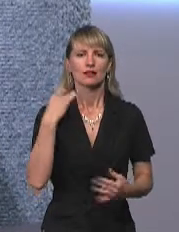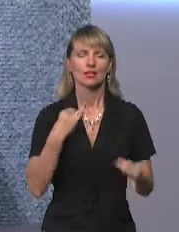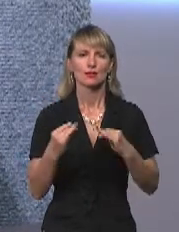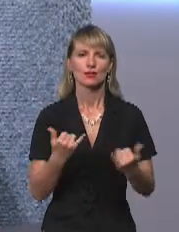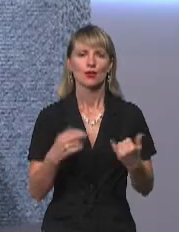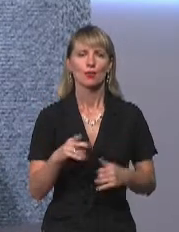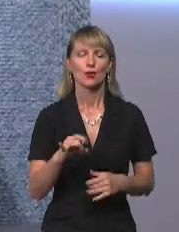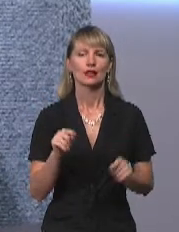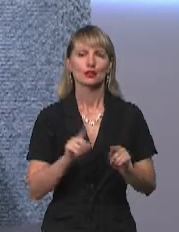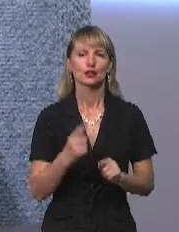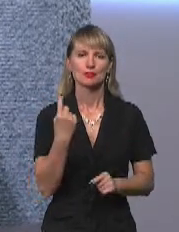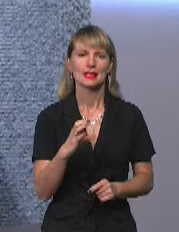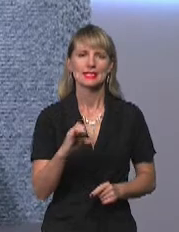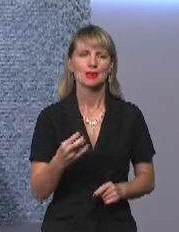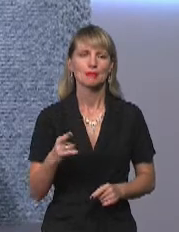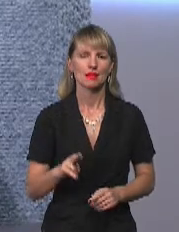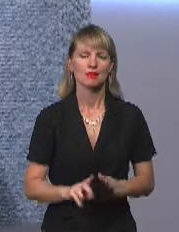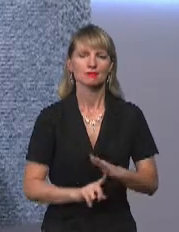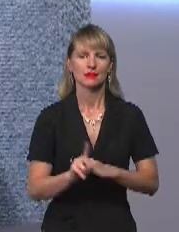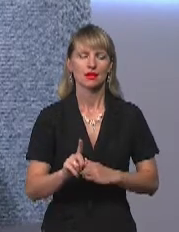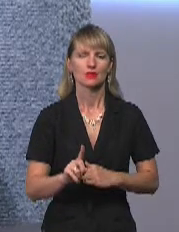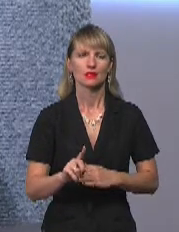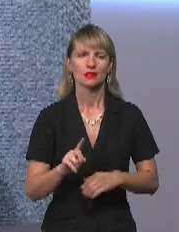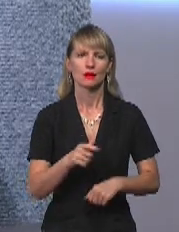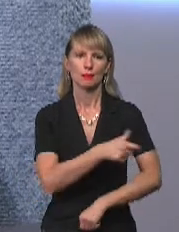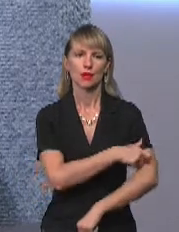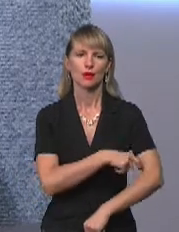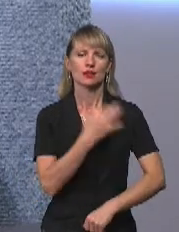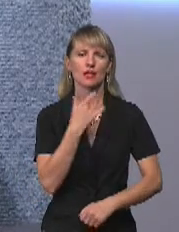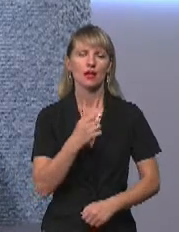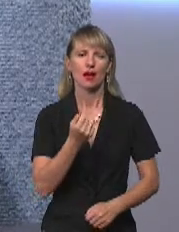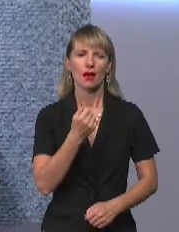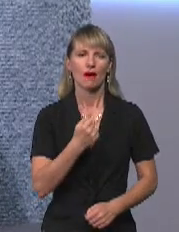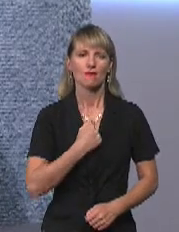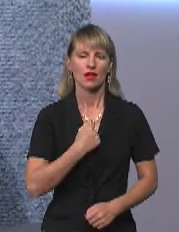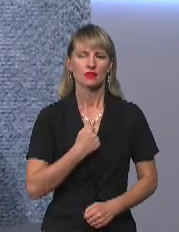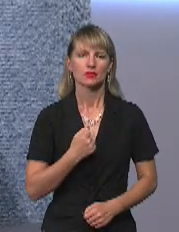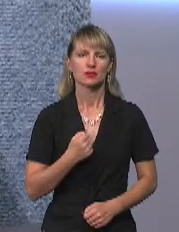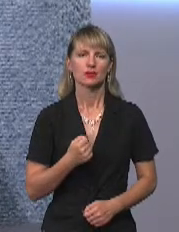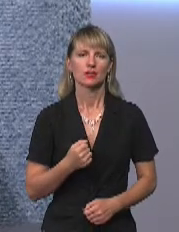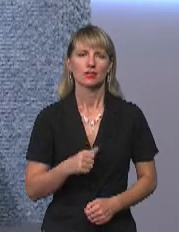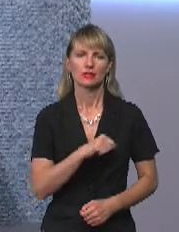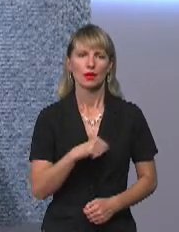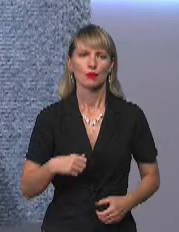ми сьогодні про те, що з 1 серпня ввели патрулі Національної гвардії по населеним пунктам України.